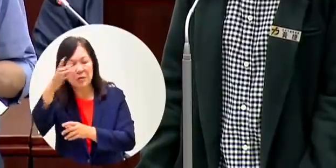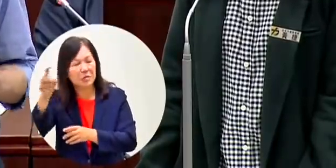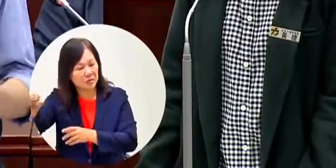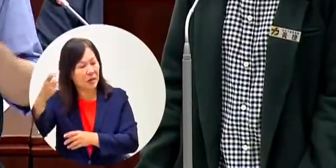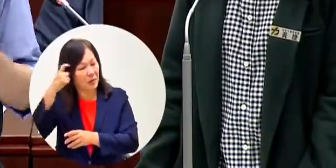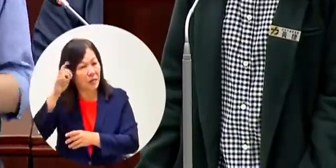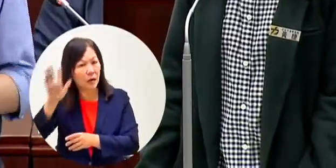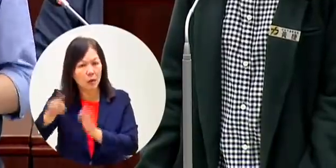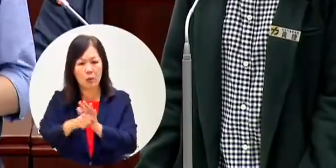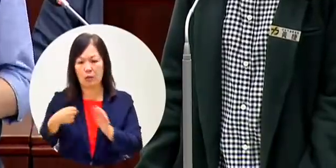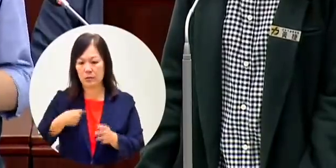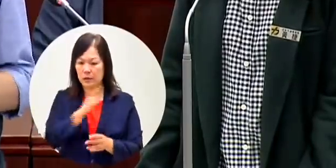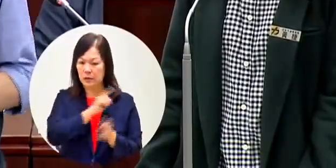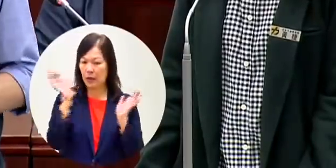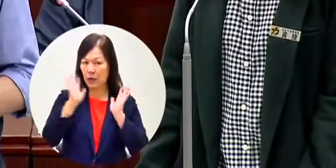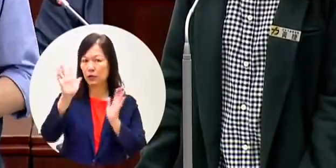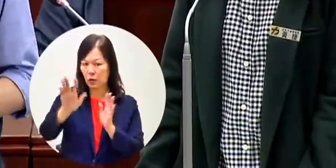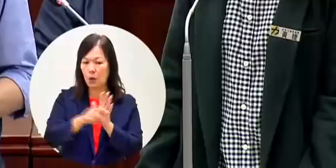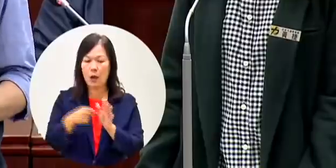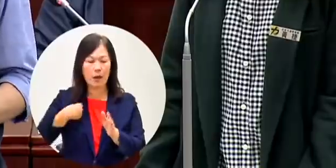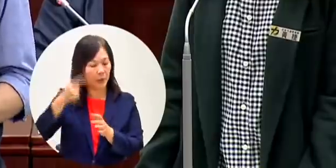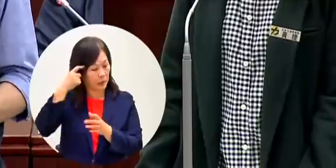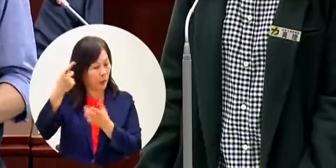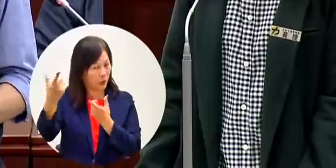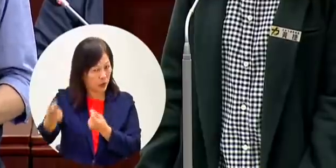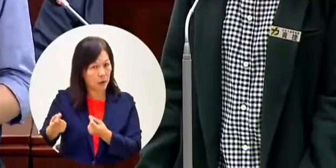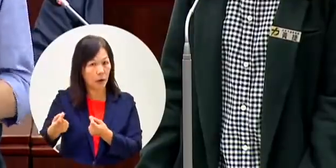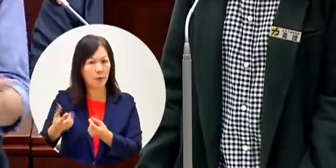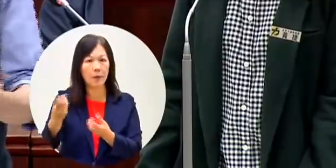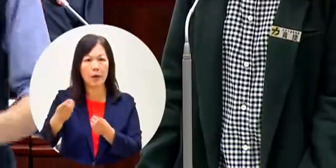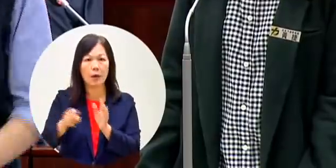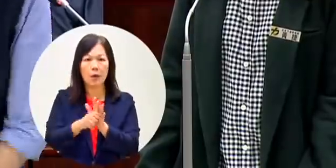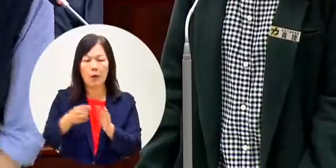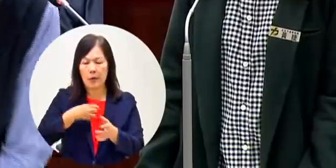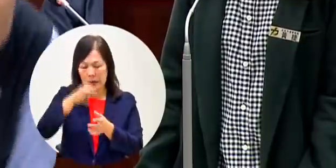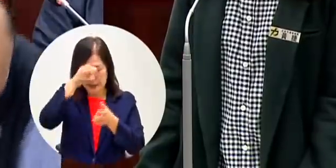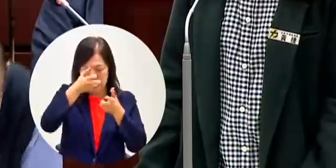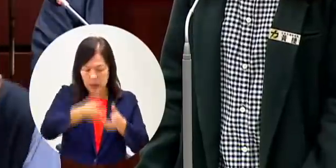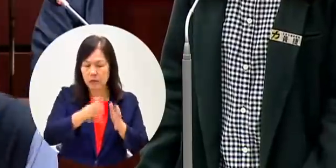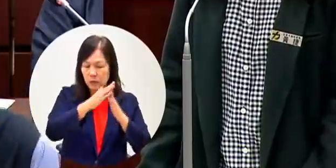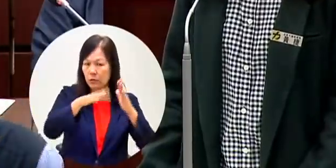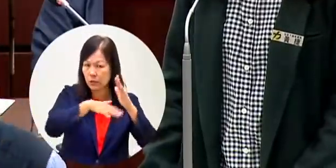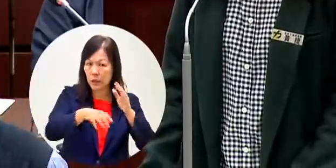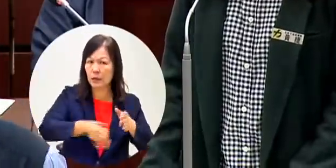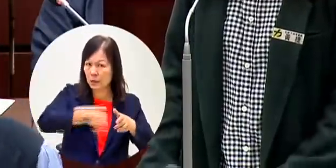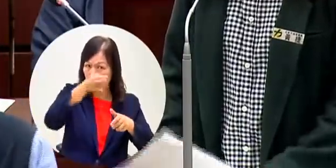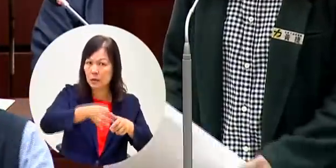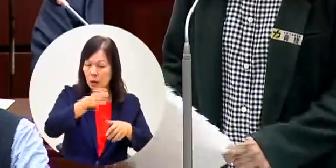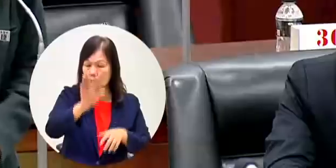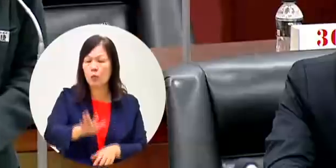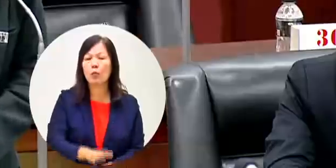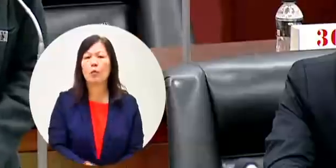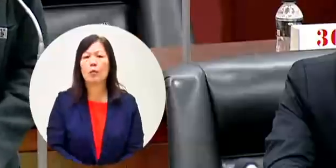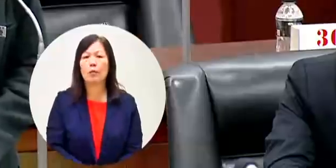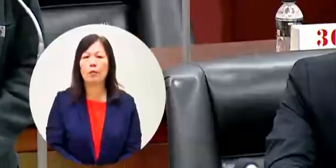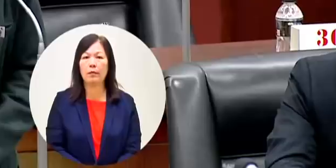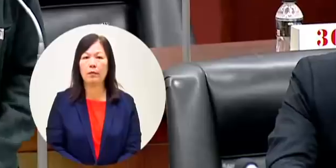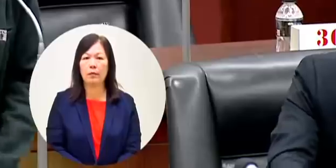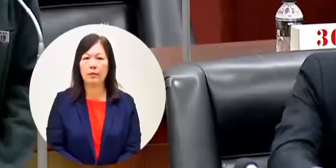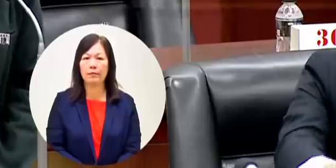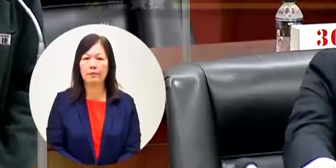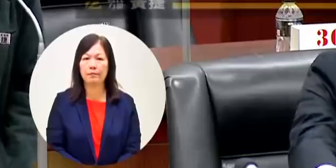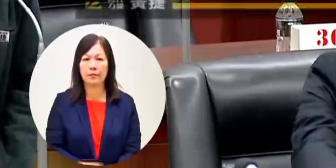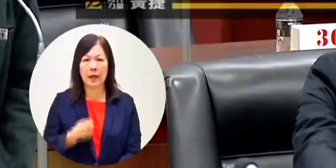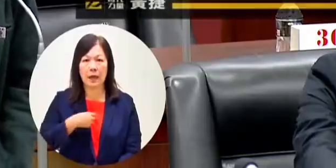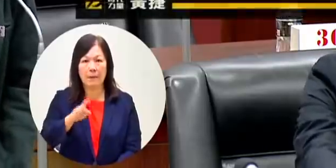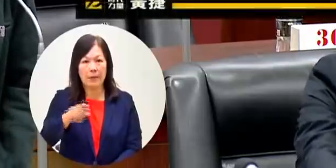想法一样，可是在我这个年纪，我非常重视家庭的价值。 是， 好吧，跟你报告一下。 好，必须说，不管我们年纪差多少啦，